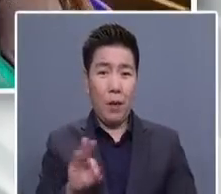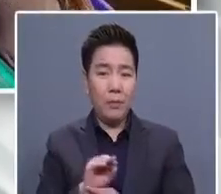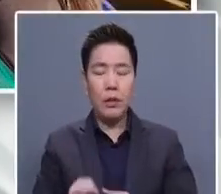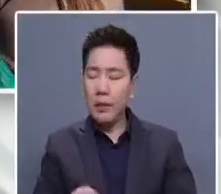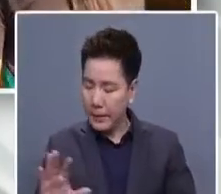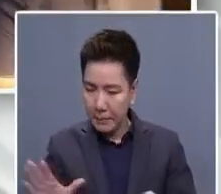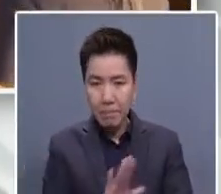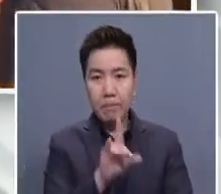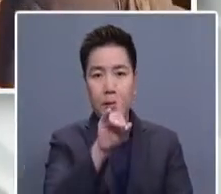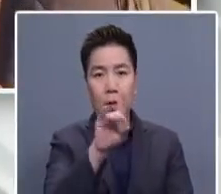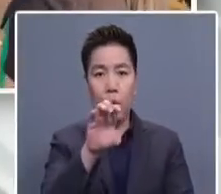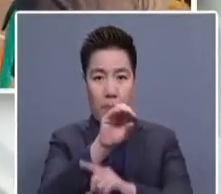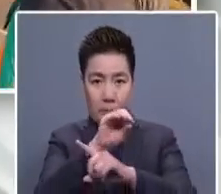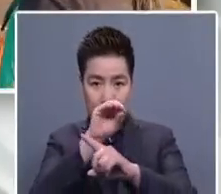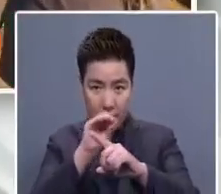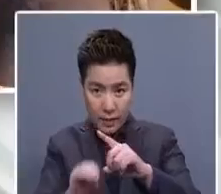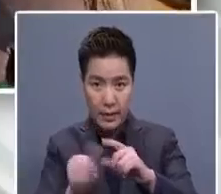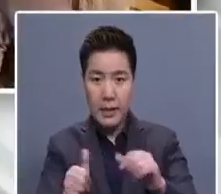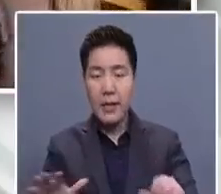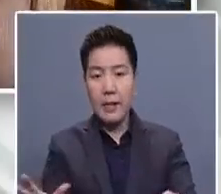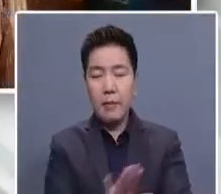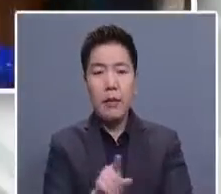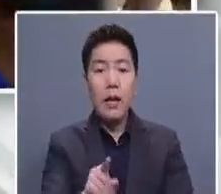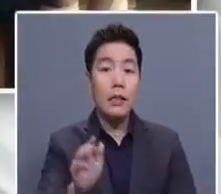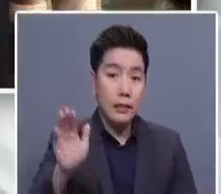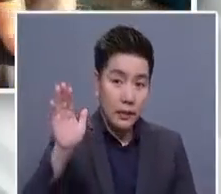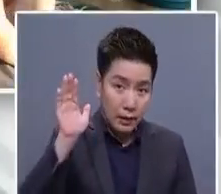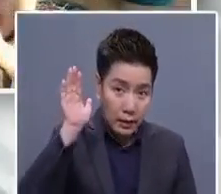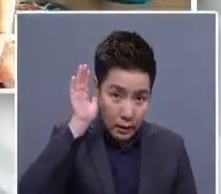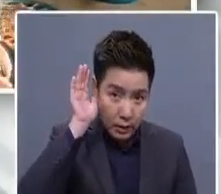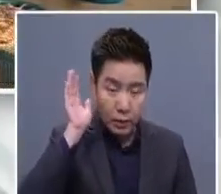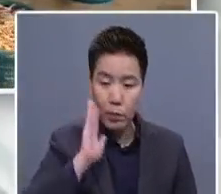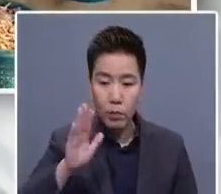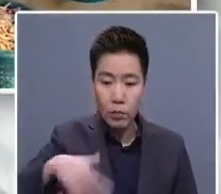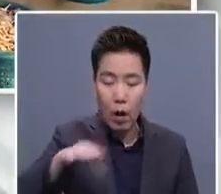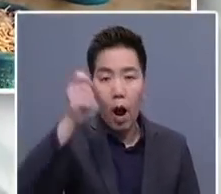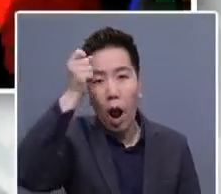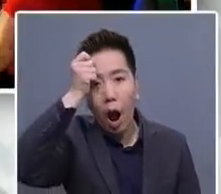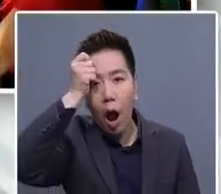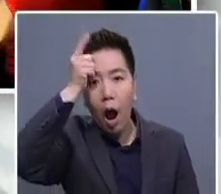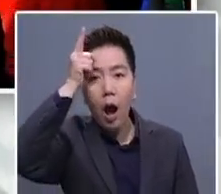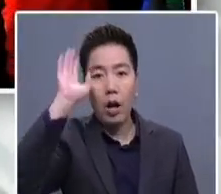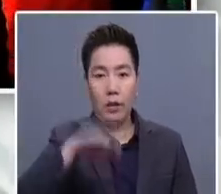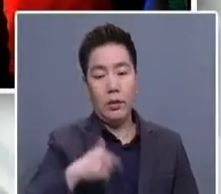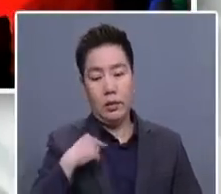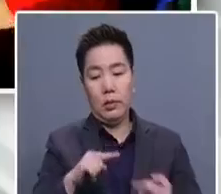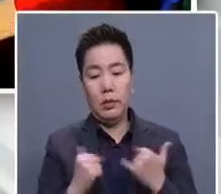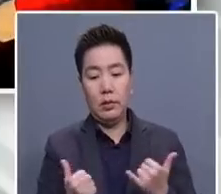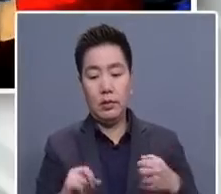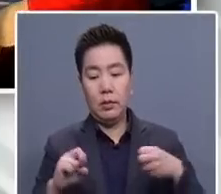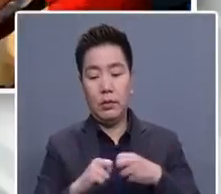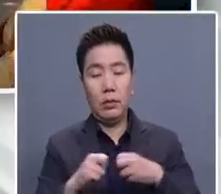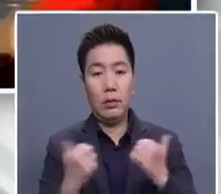อดภัย 100% เพราะนั้นเชื่อได้ว่าถ้าทุกคนเข้าใจและให้ความร่วมมือกันอย่างนี้นะฮะปัญหา